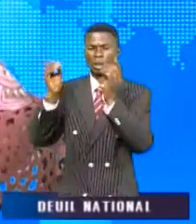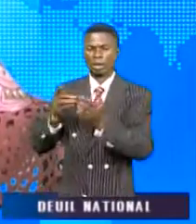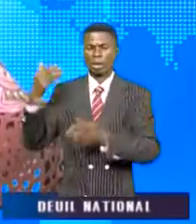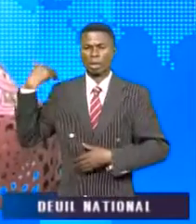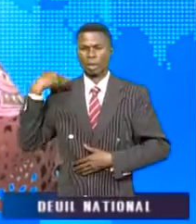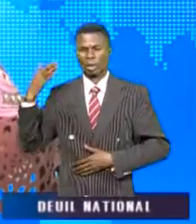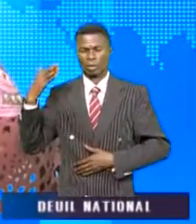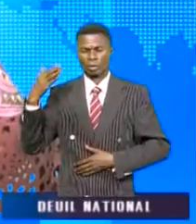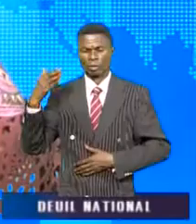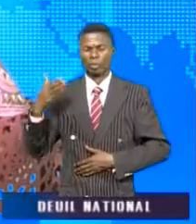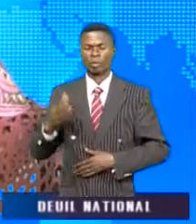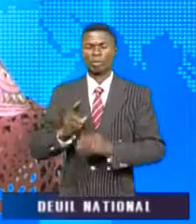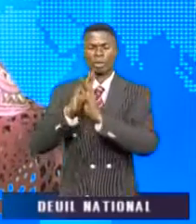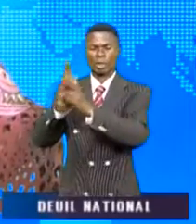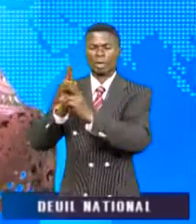d'État,